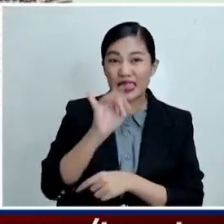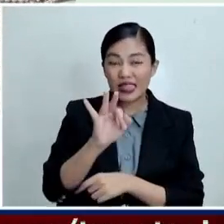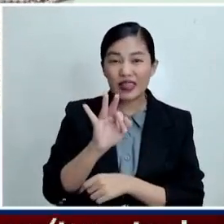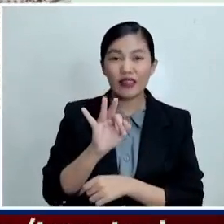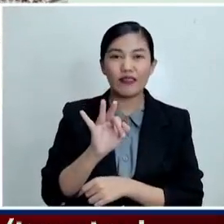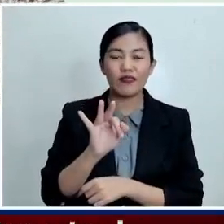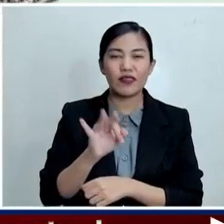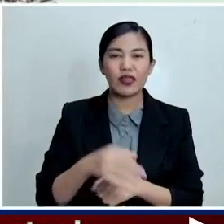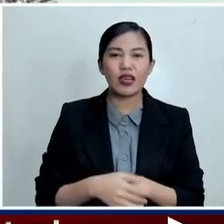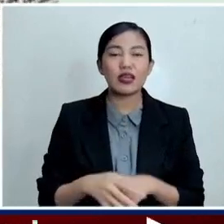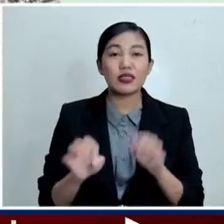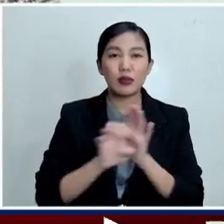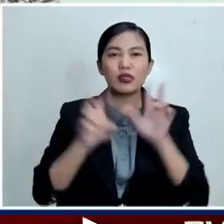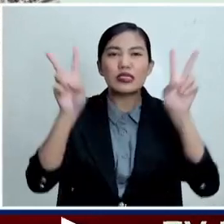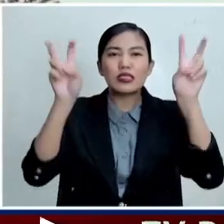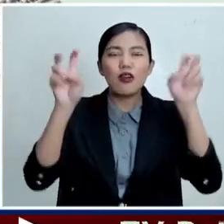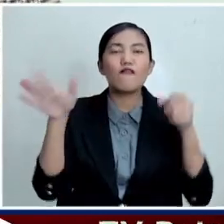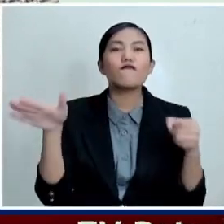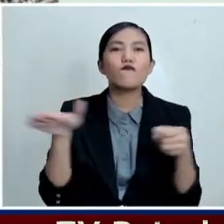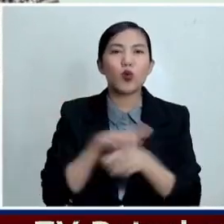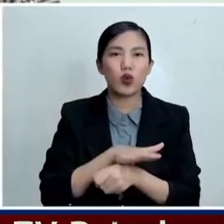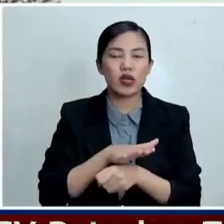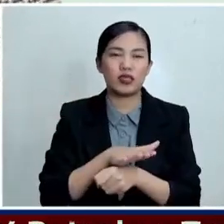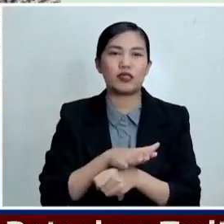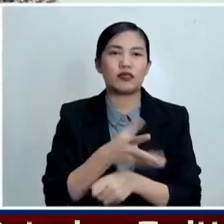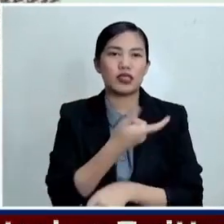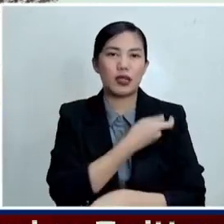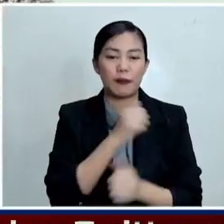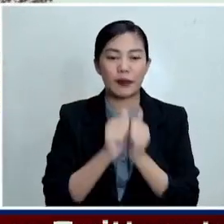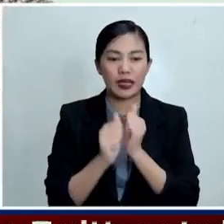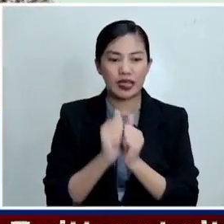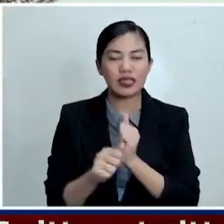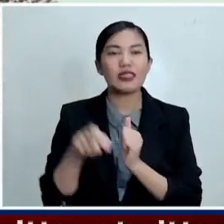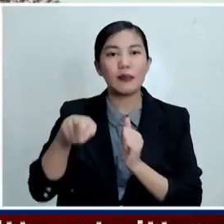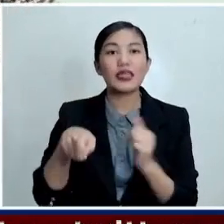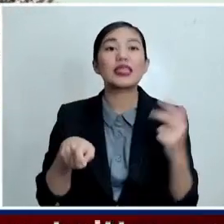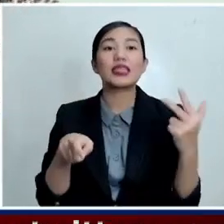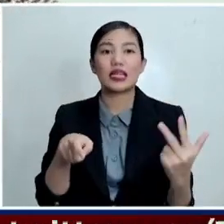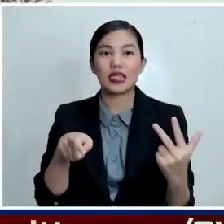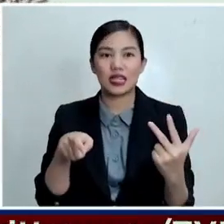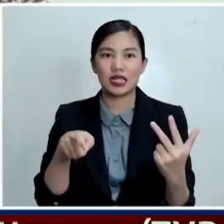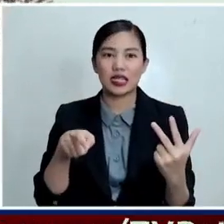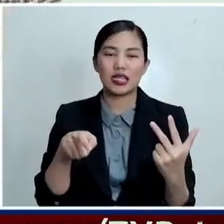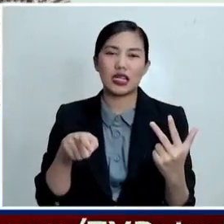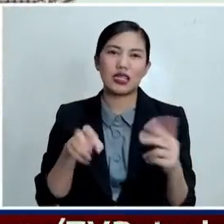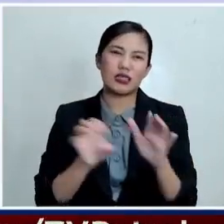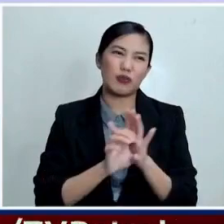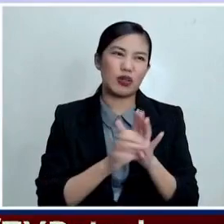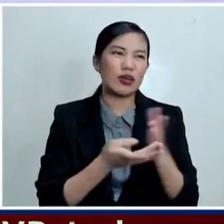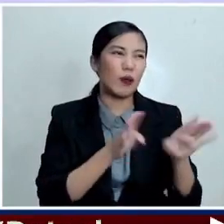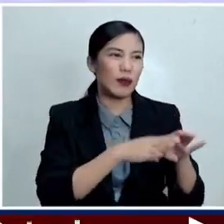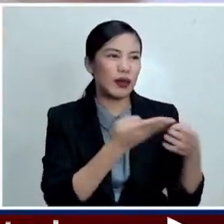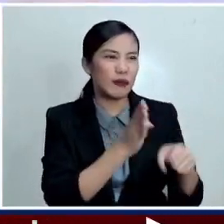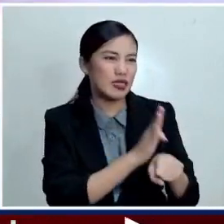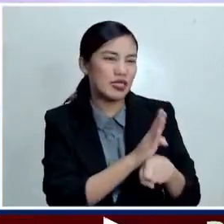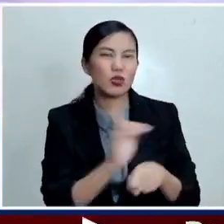fully vaccinated to include the boosters in terms of the opening up of sectors and establishments.